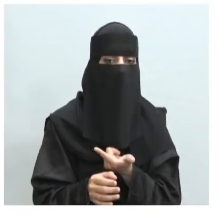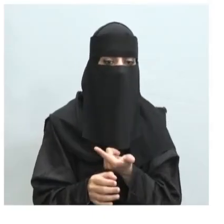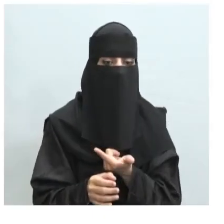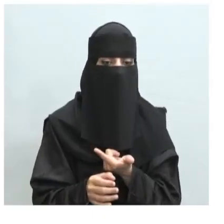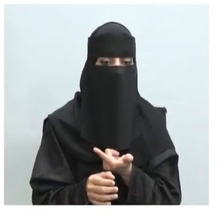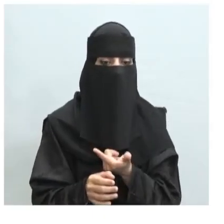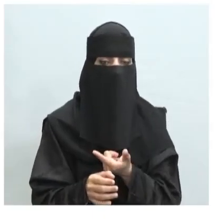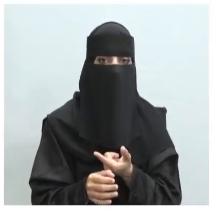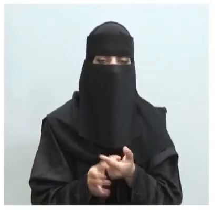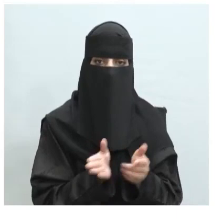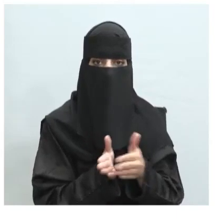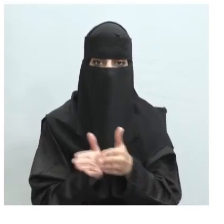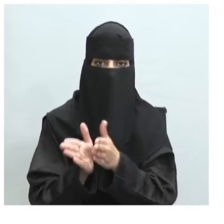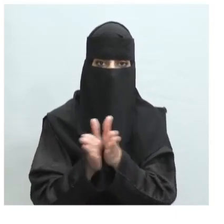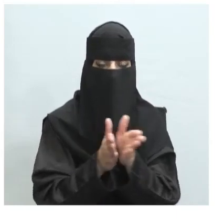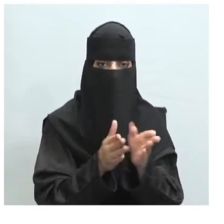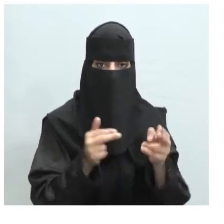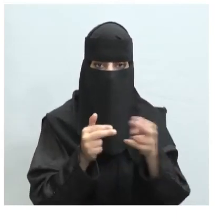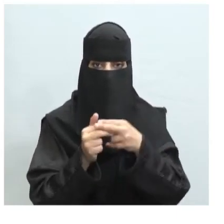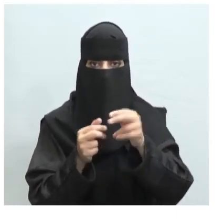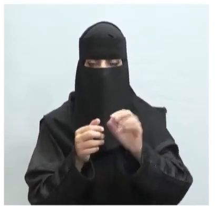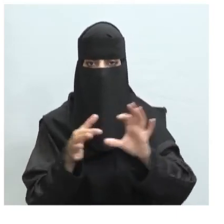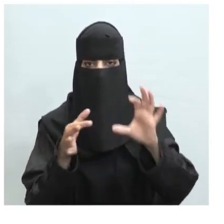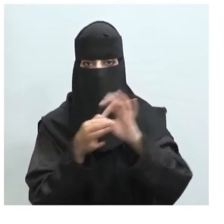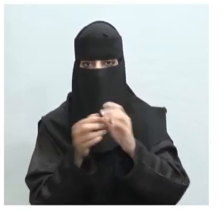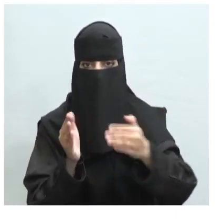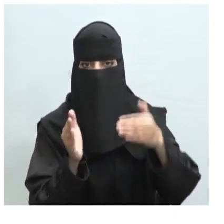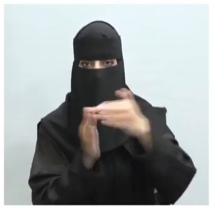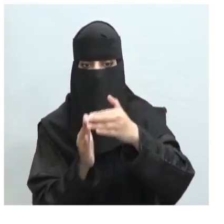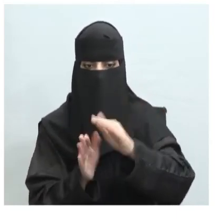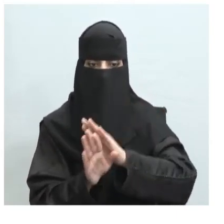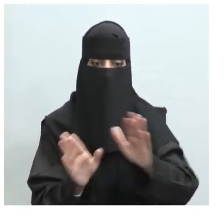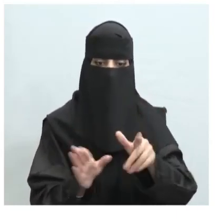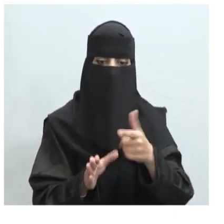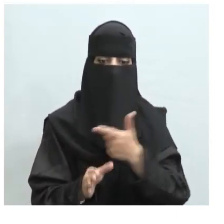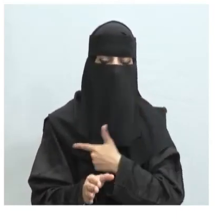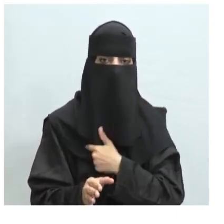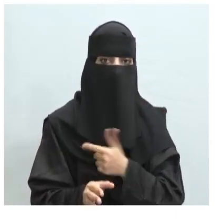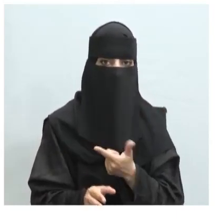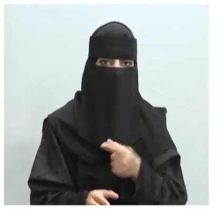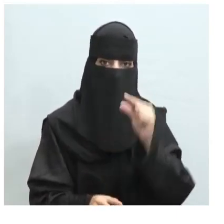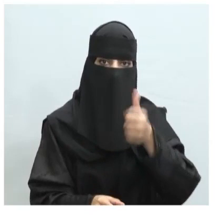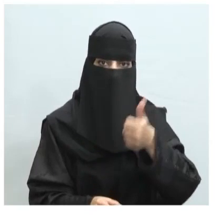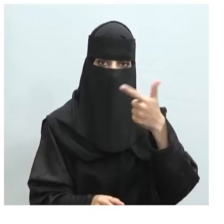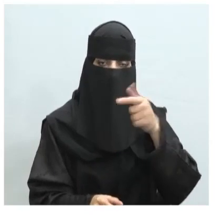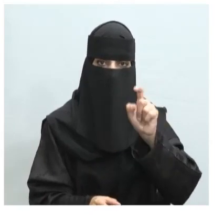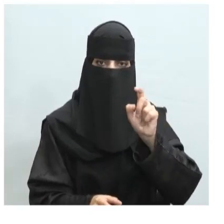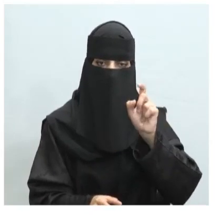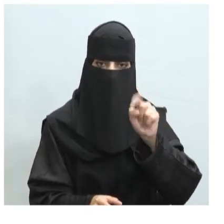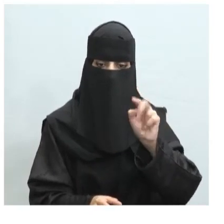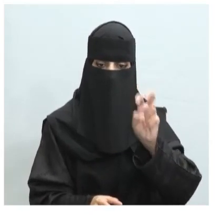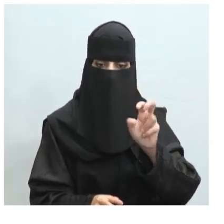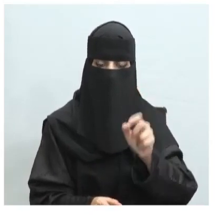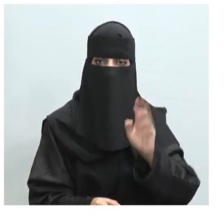بالمسار المغلق وهذا المسار المغلق نسميه عزيزي الطالب وعزيزي الطالبه بالدائره الكهربائيه اذا